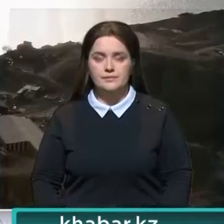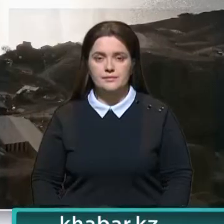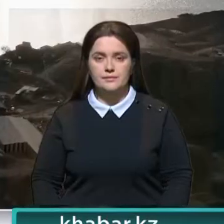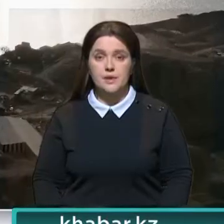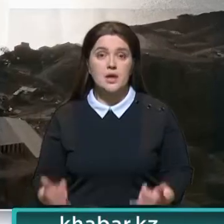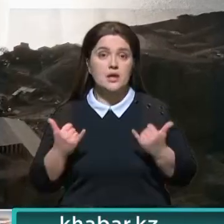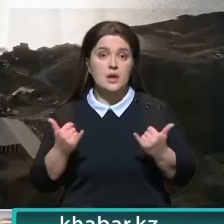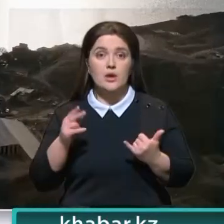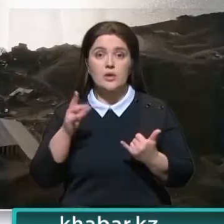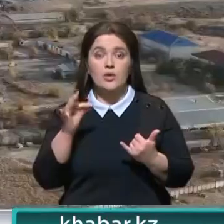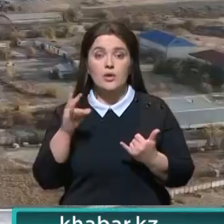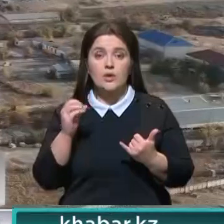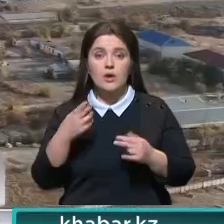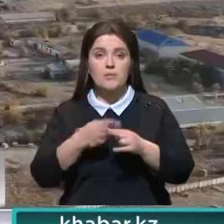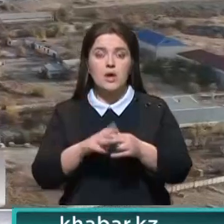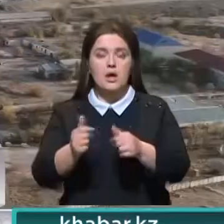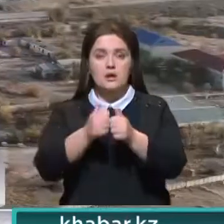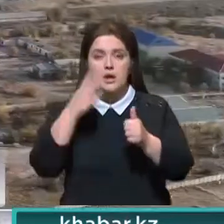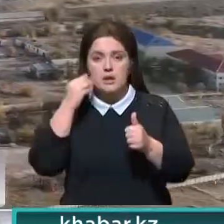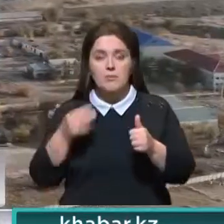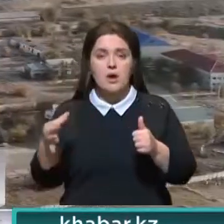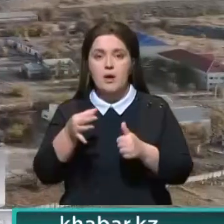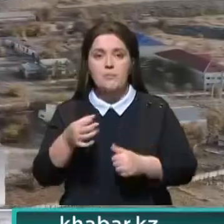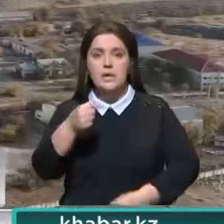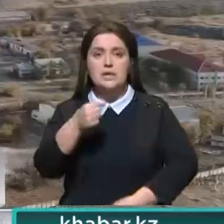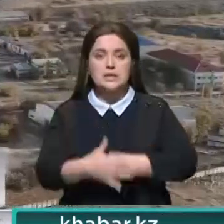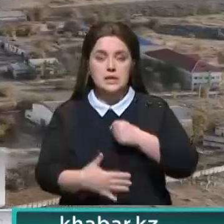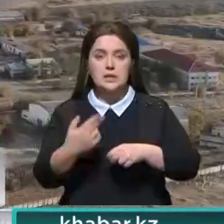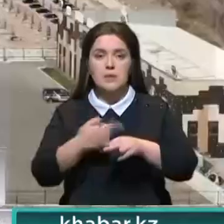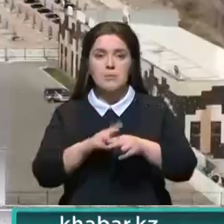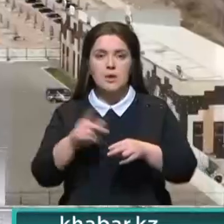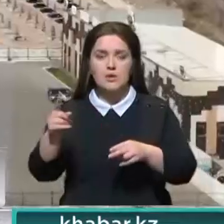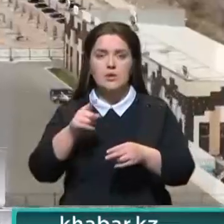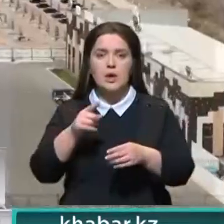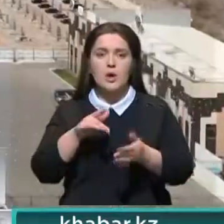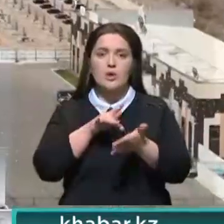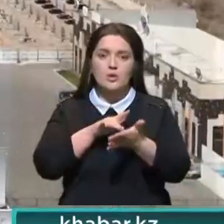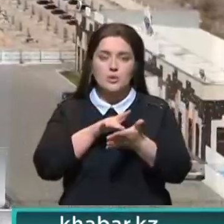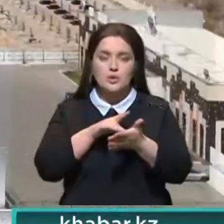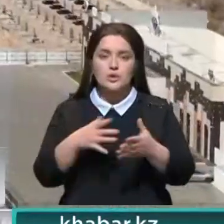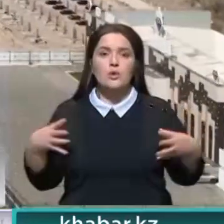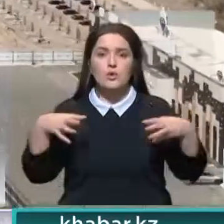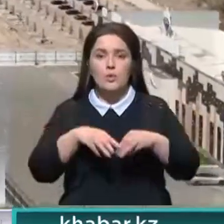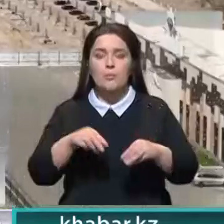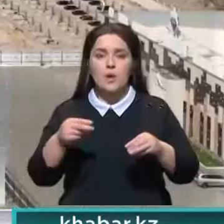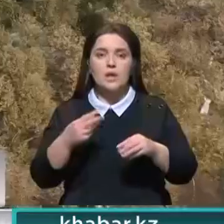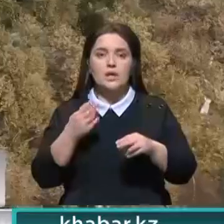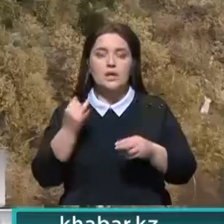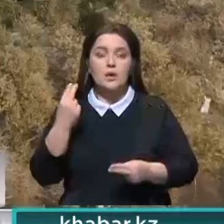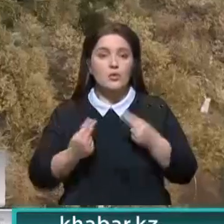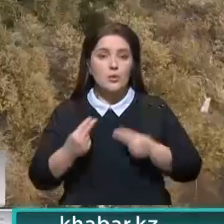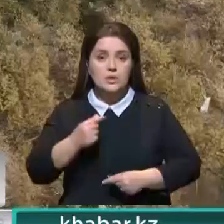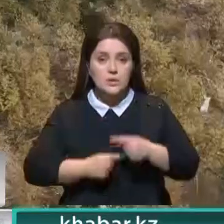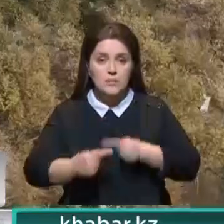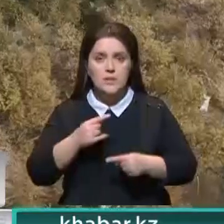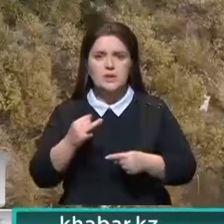Сегодня Конаев уже не просто спутник Алматы. Это областной центр с развивающейся промышленностью, туристическим комплексом и горным бизнесом и широкой